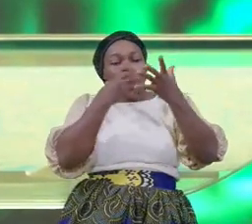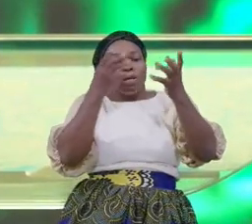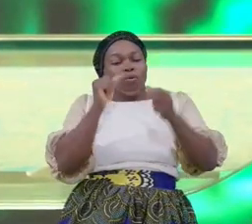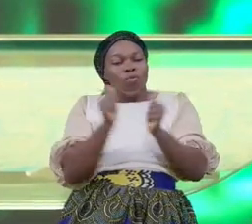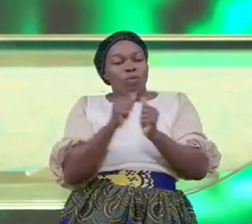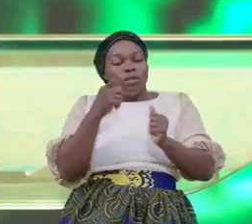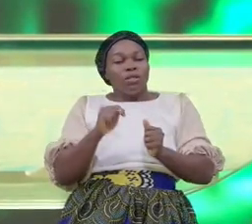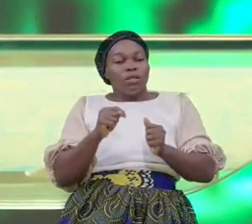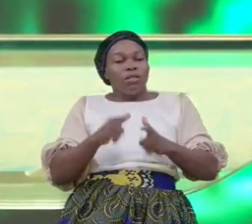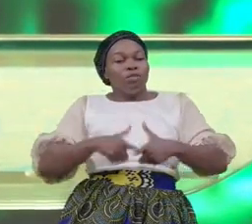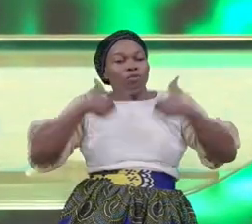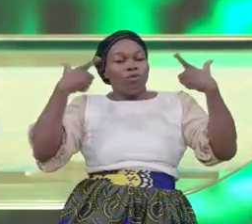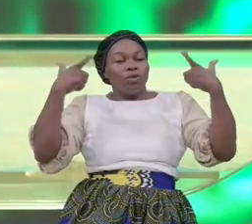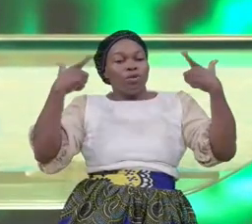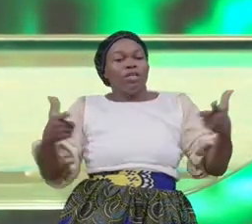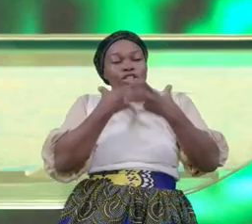s'écroula.